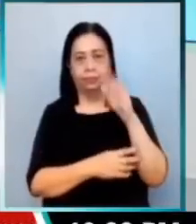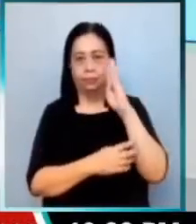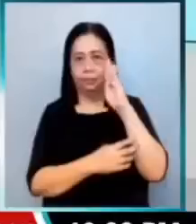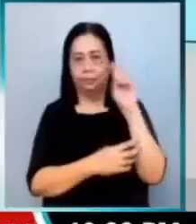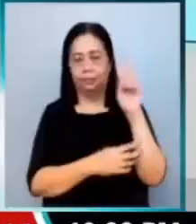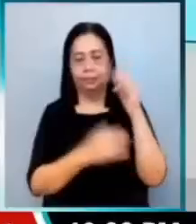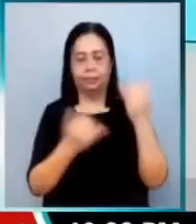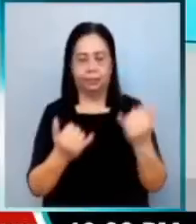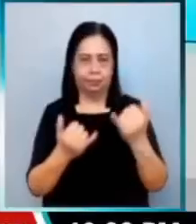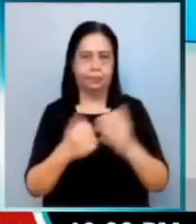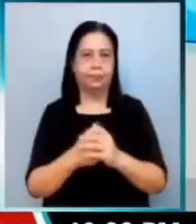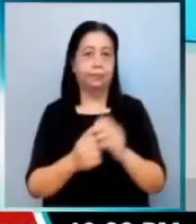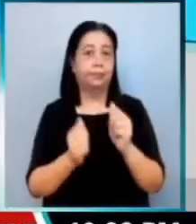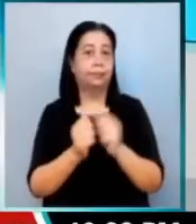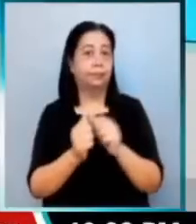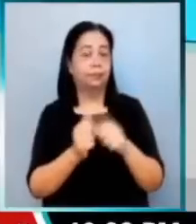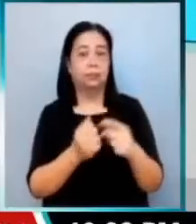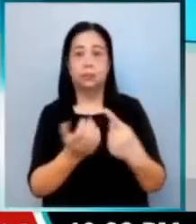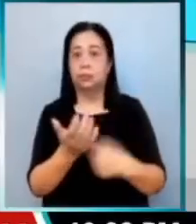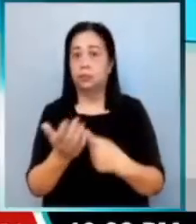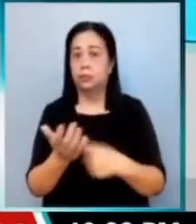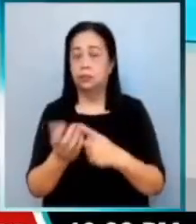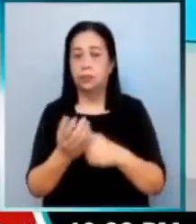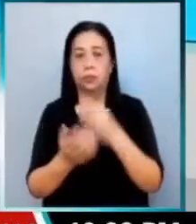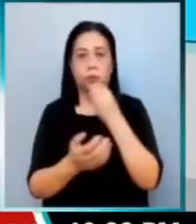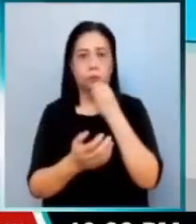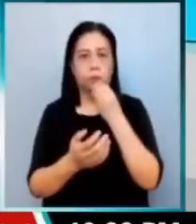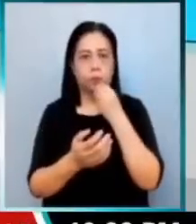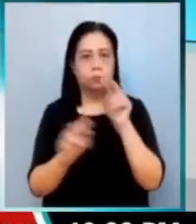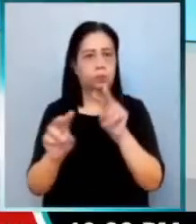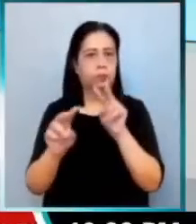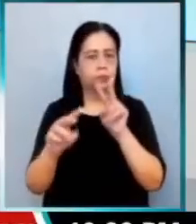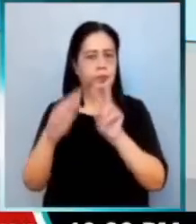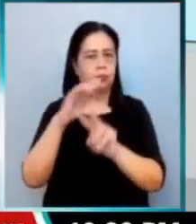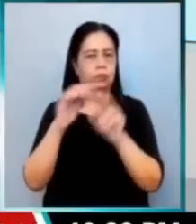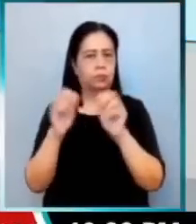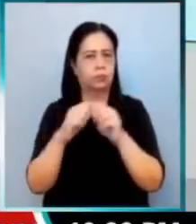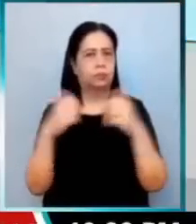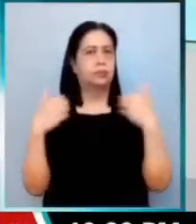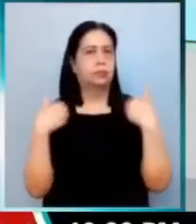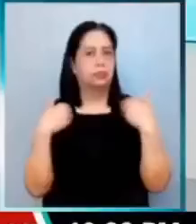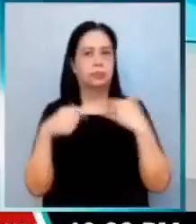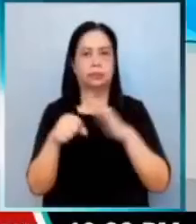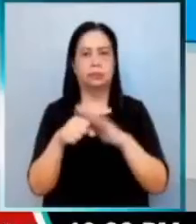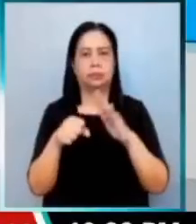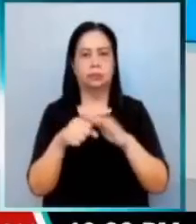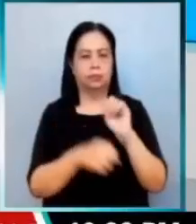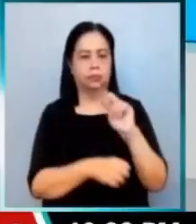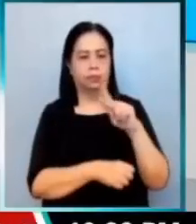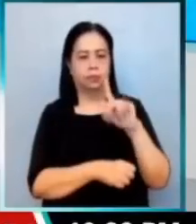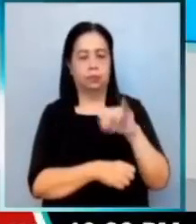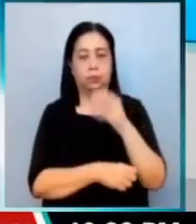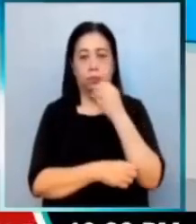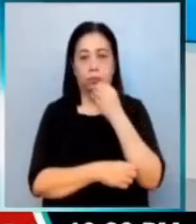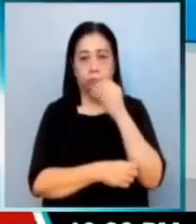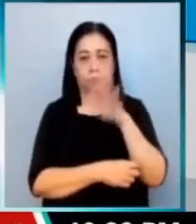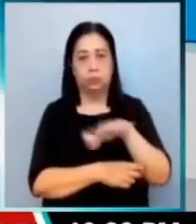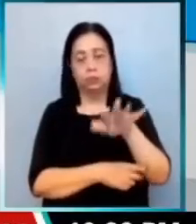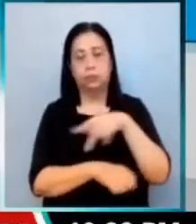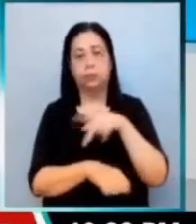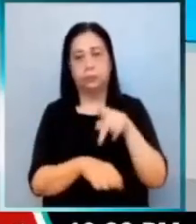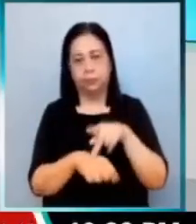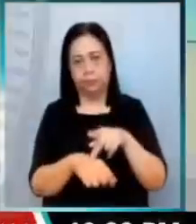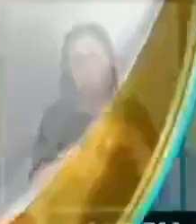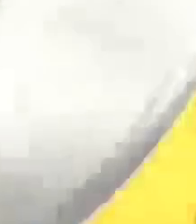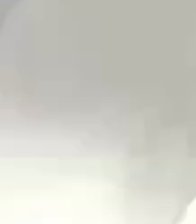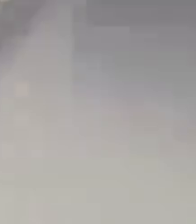araw. Kabilang sa mga tinalakay ang food outlook at pagkakaroon ng sapat na supply ng pagkain ng bansa. May report si Mariz